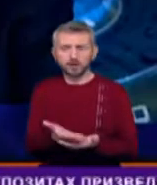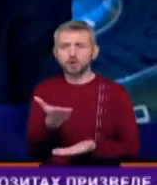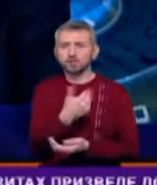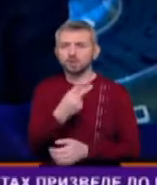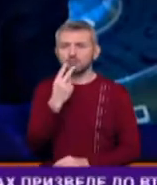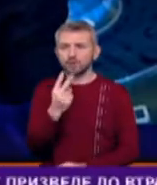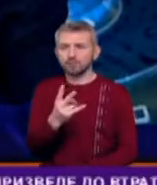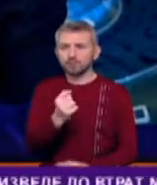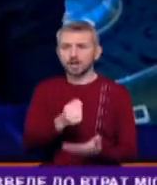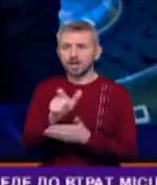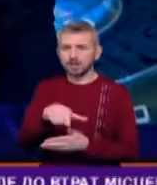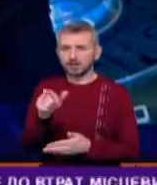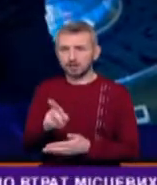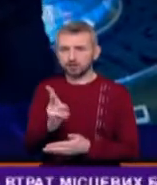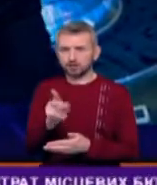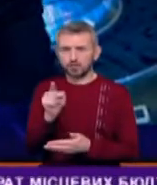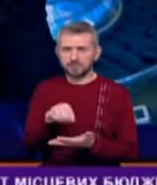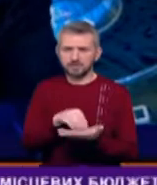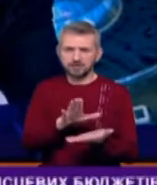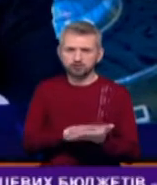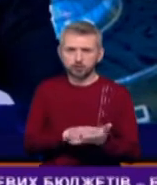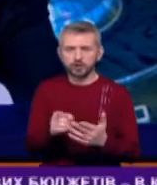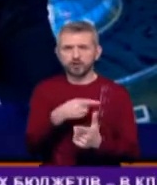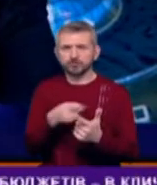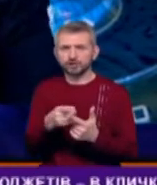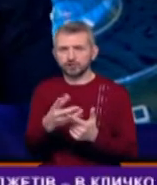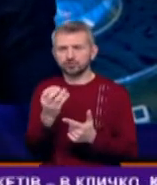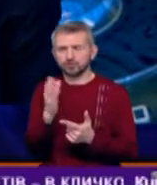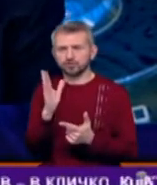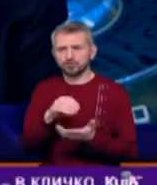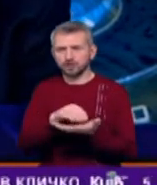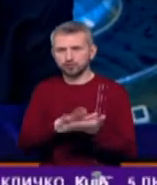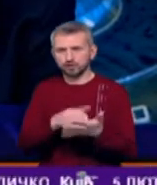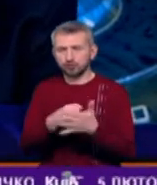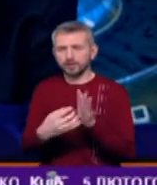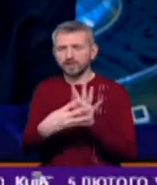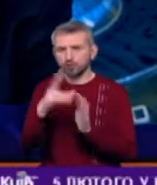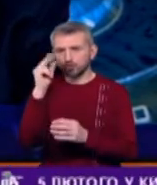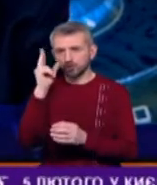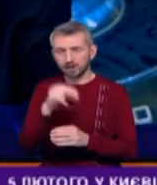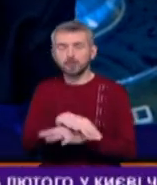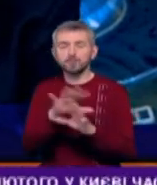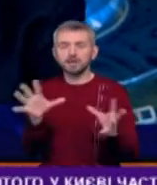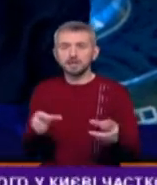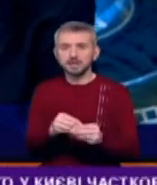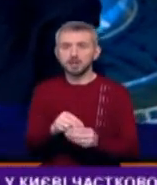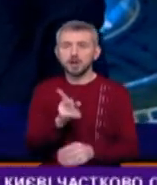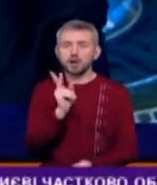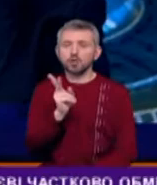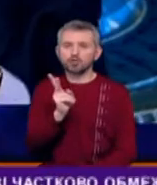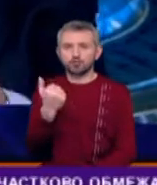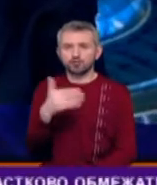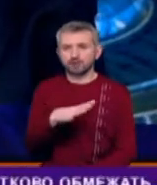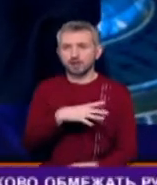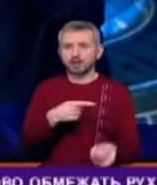на кандидатів, які там зареєстровані, чи там дореєструються до 9 числа, ну, в принципі, там хтось вже